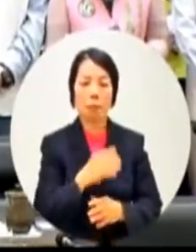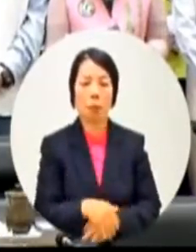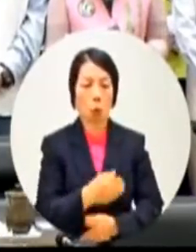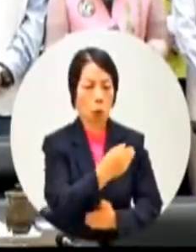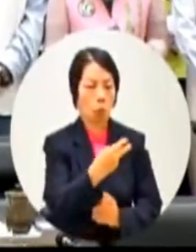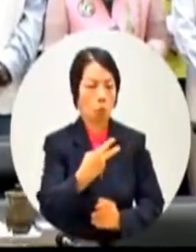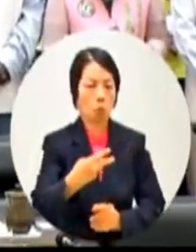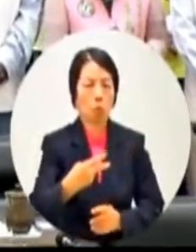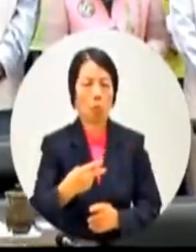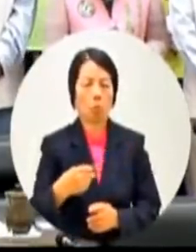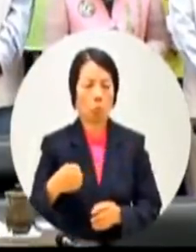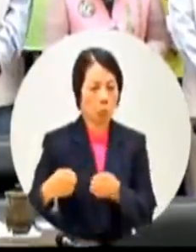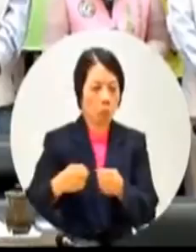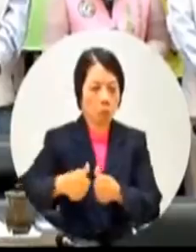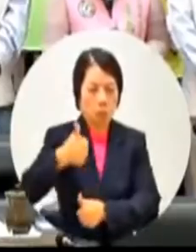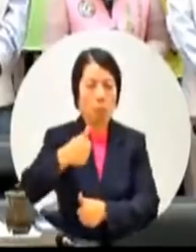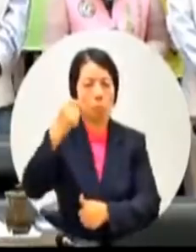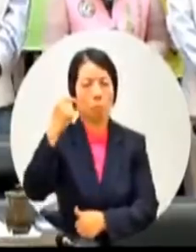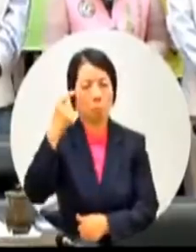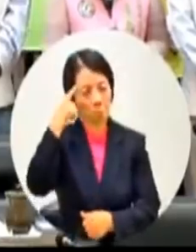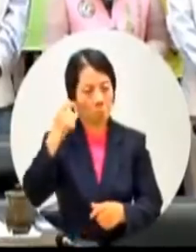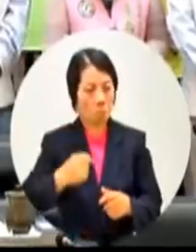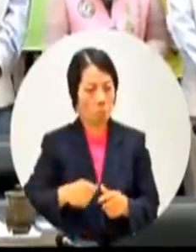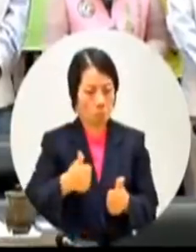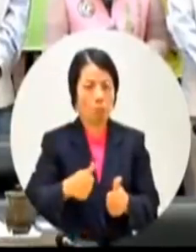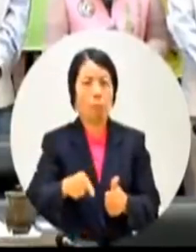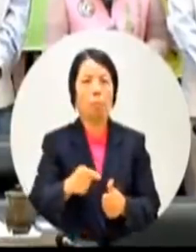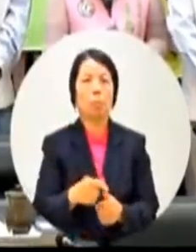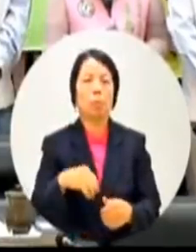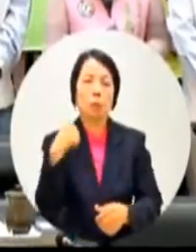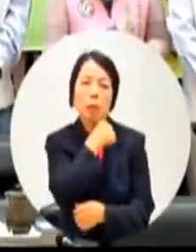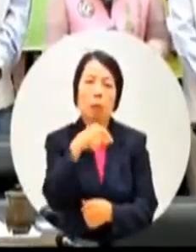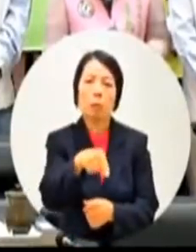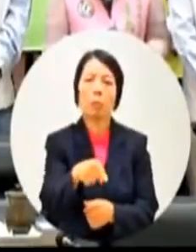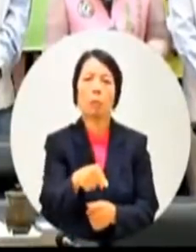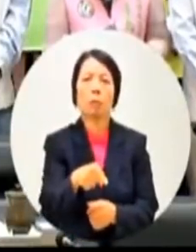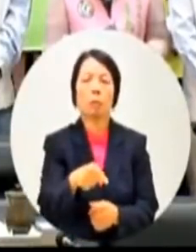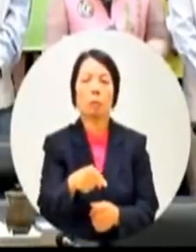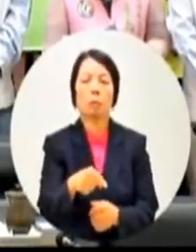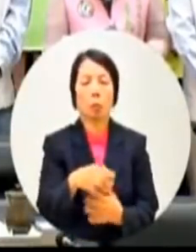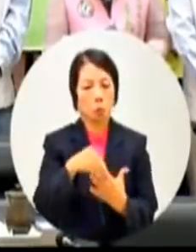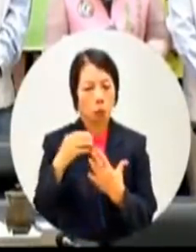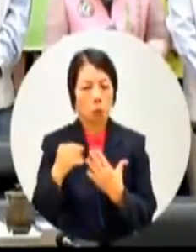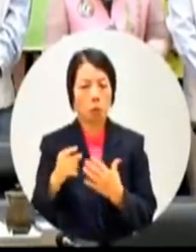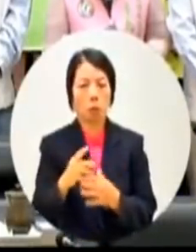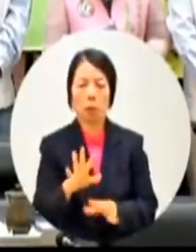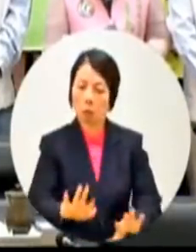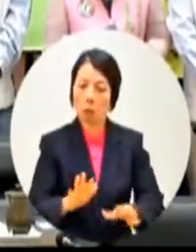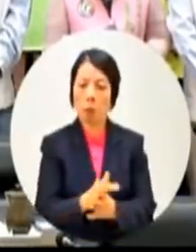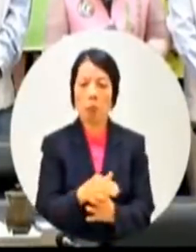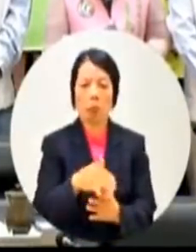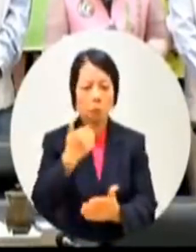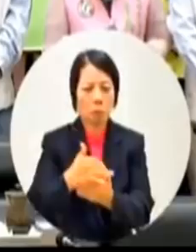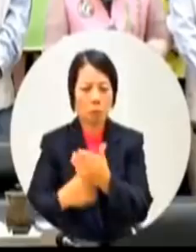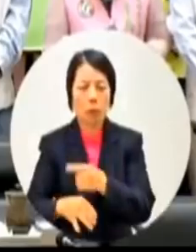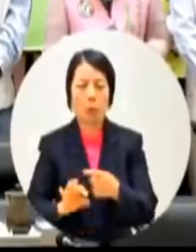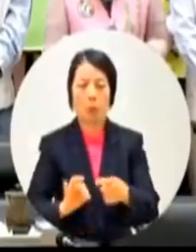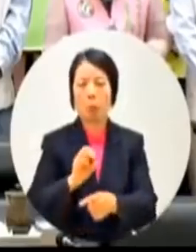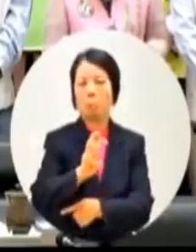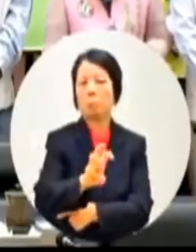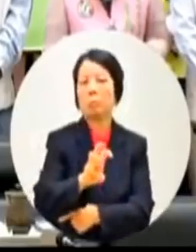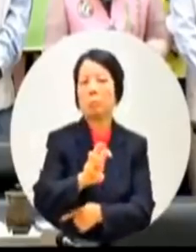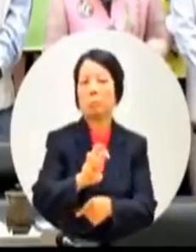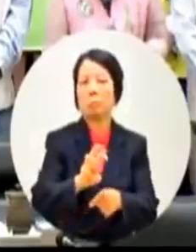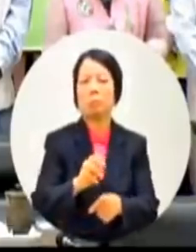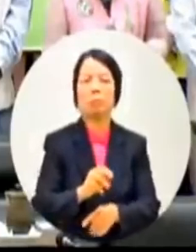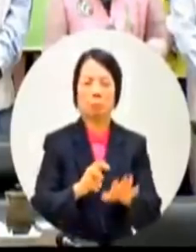讲，在台湾你选举，你上起码吼会减30%的选票。啊，这我是讲安尼做参考。但是为什么我们把